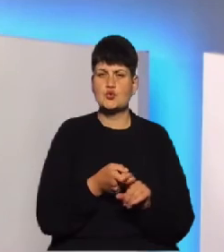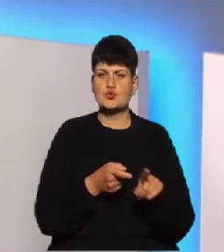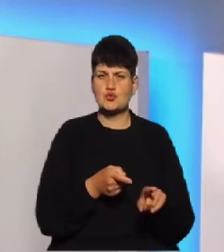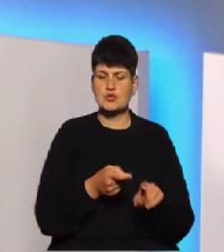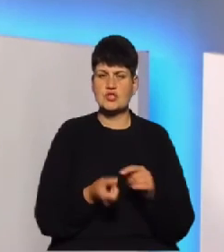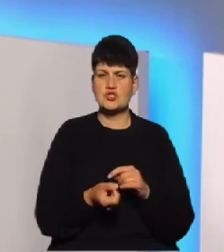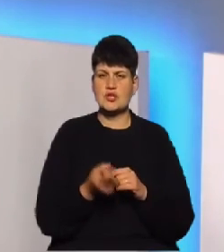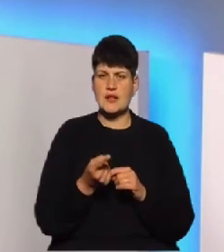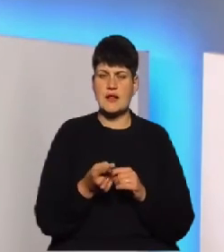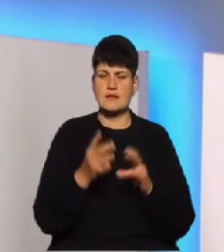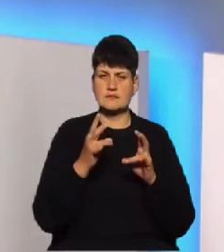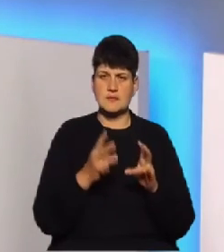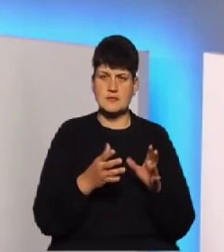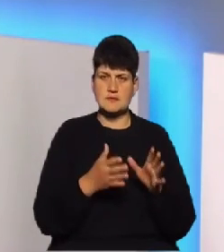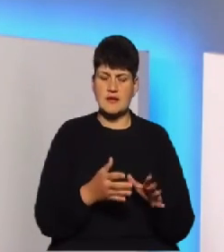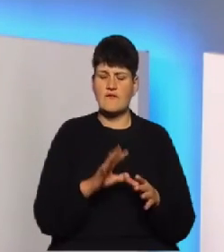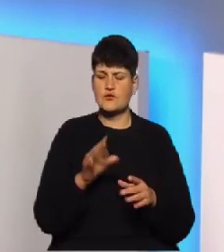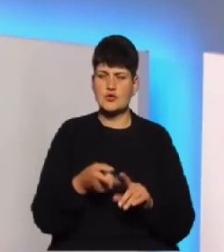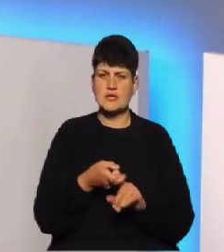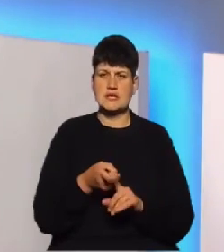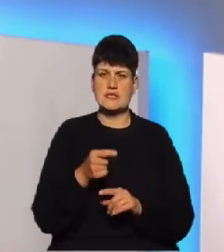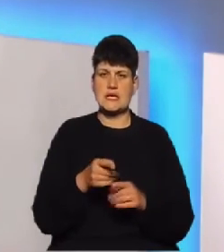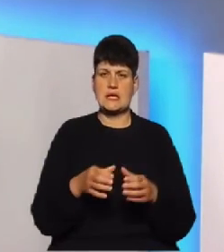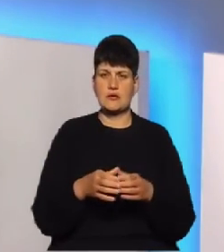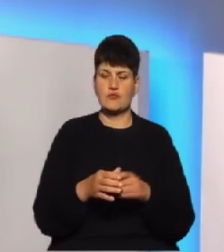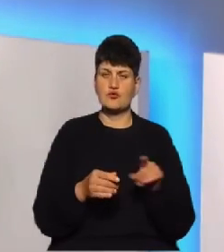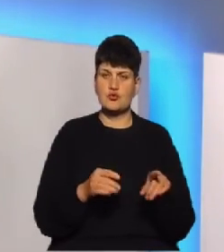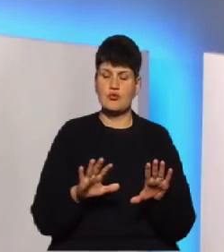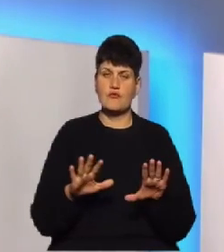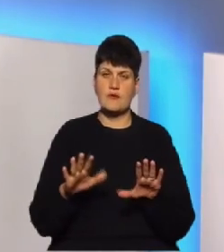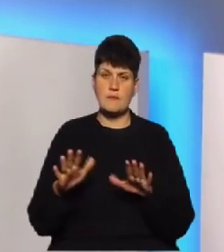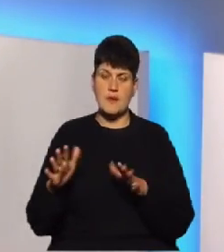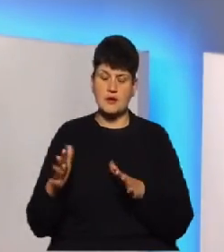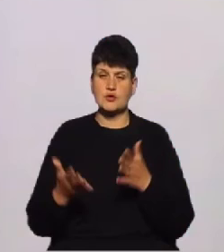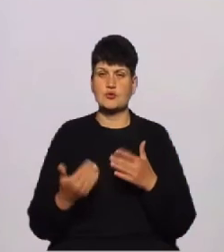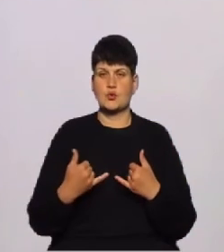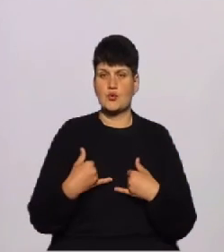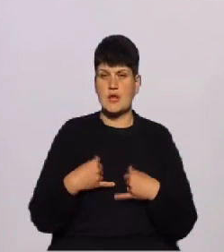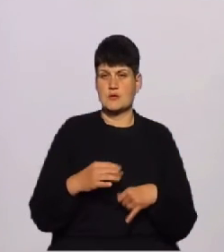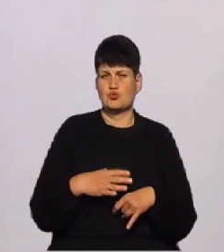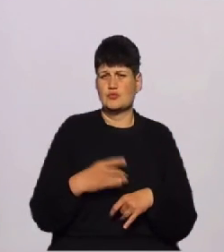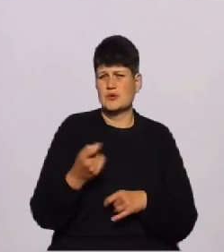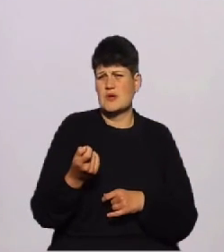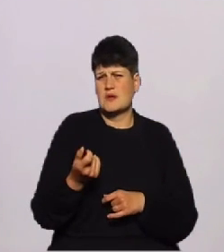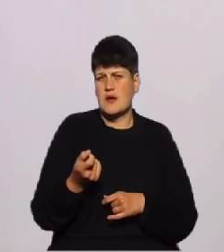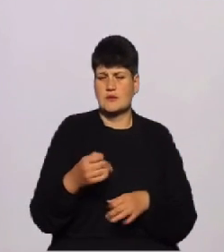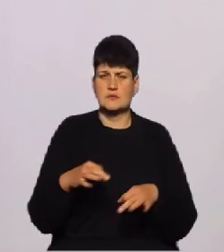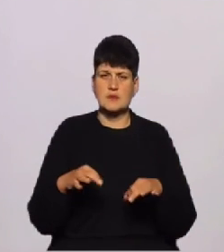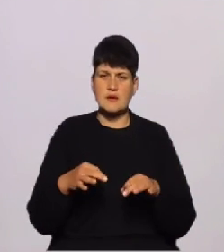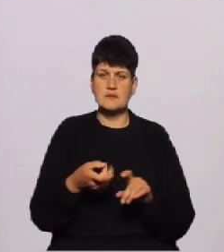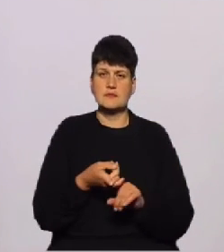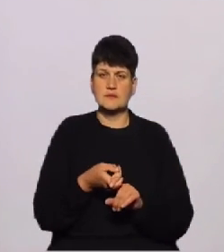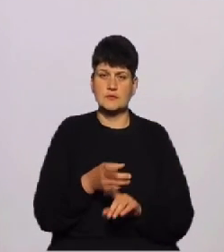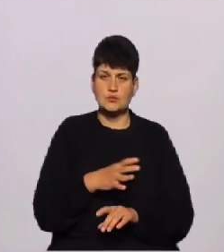тобто все, що належить до цієї категорії. В даному випадку, якщо б в нас було хоч якось оці транспортні засоби до чогось прив'язані, ми б могли тоді